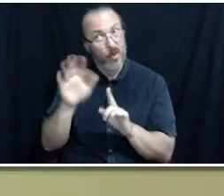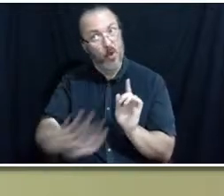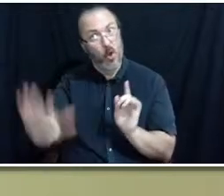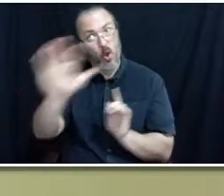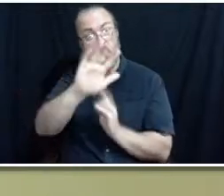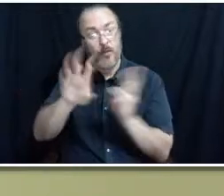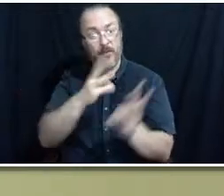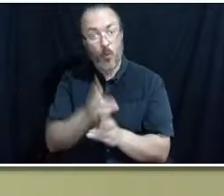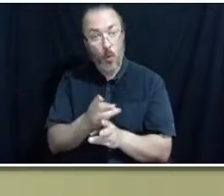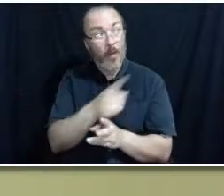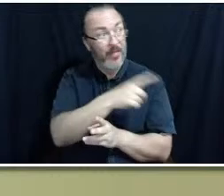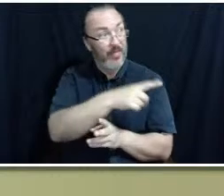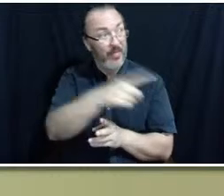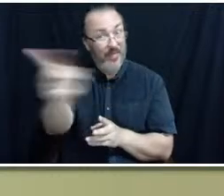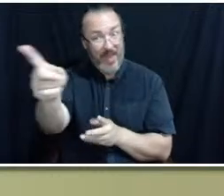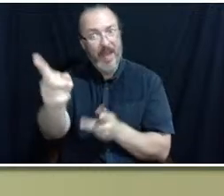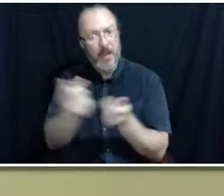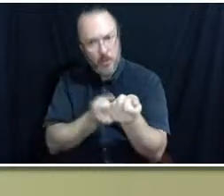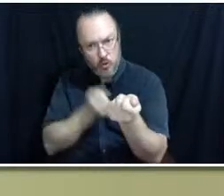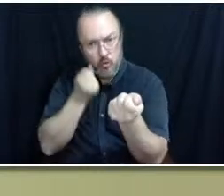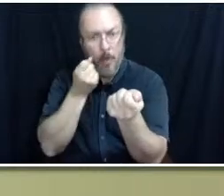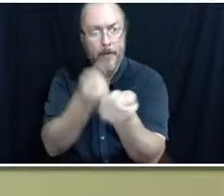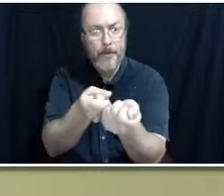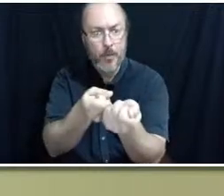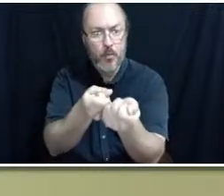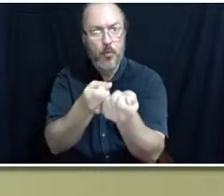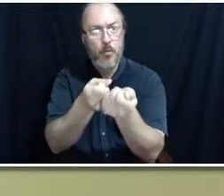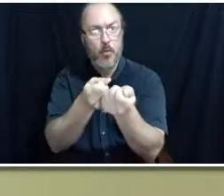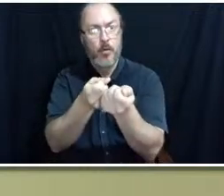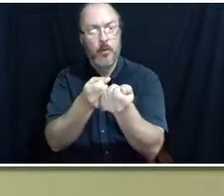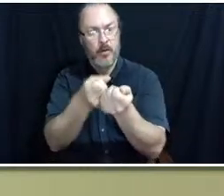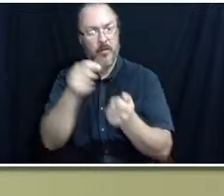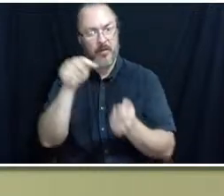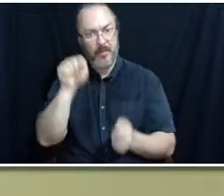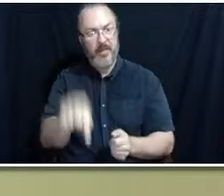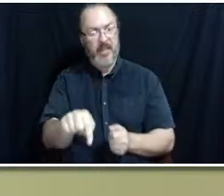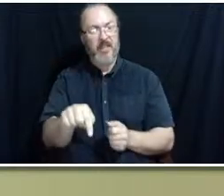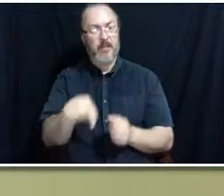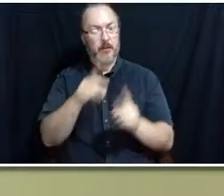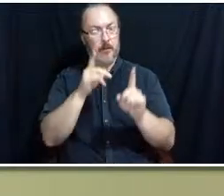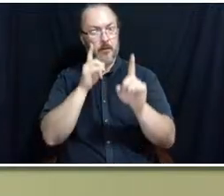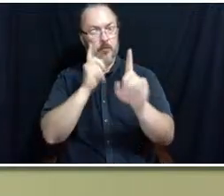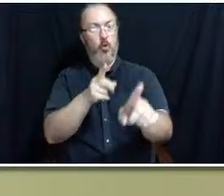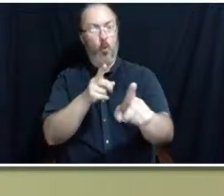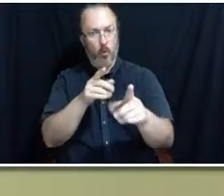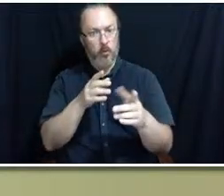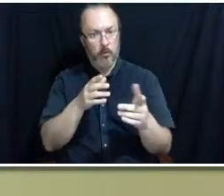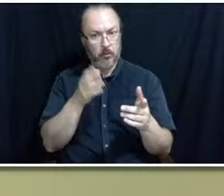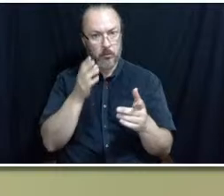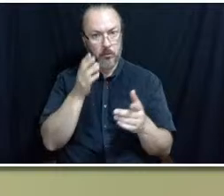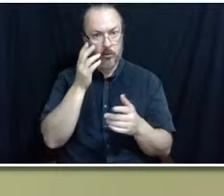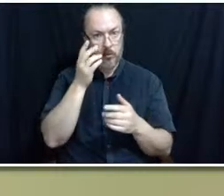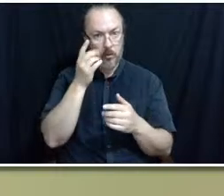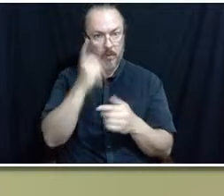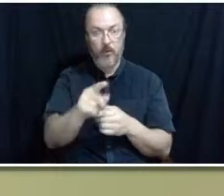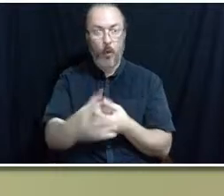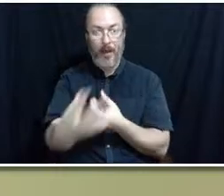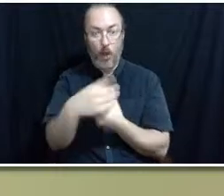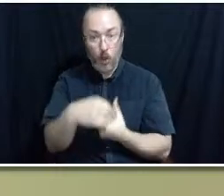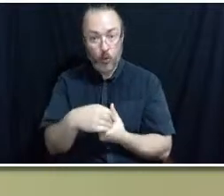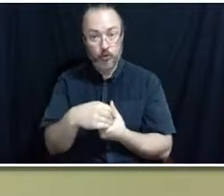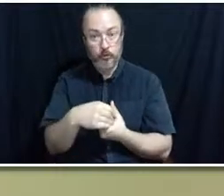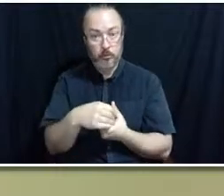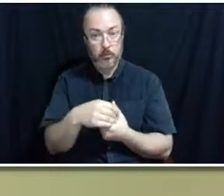des différents agents du monde de l'éducation qui viennent de différentes régions du monde, qui défendent des initiatives et approches permettant